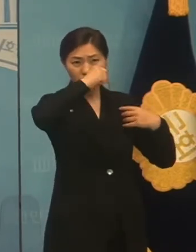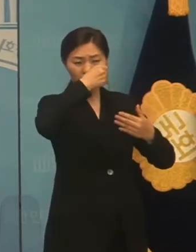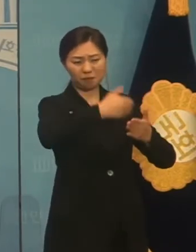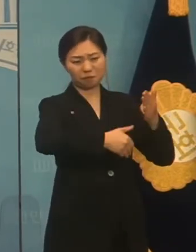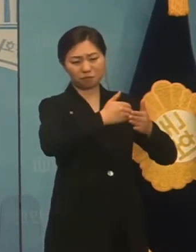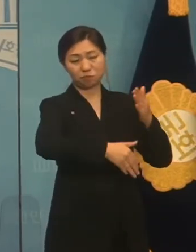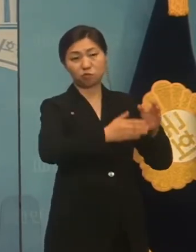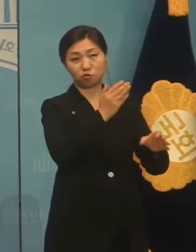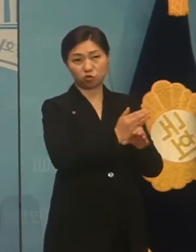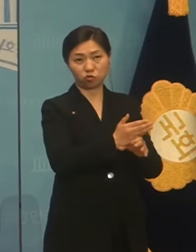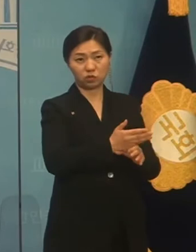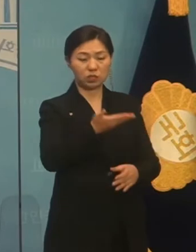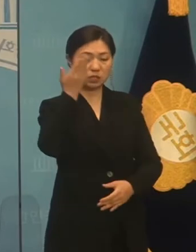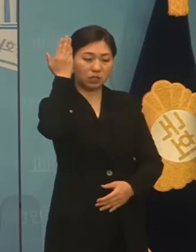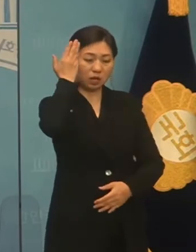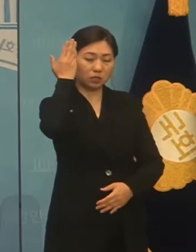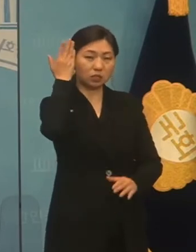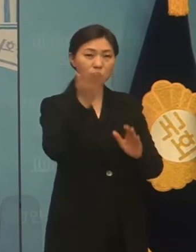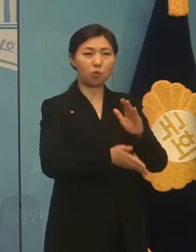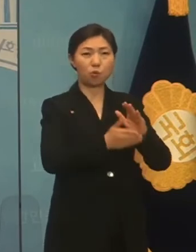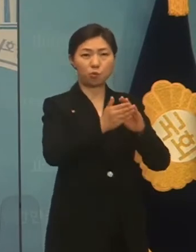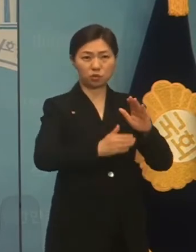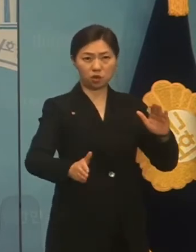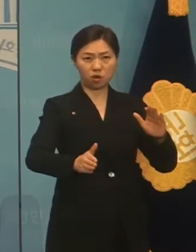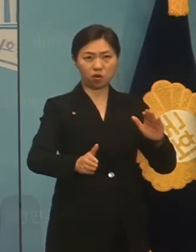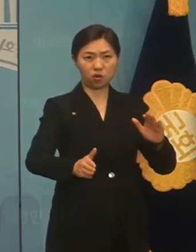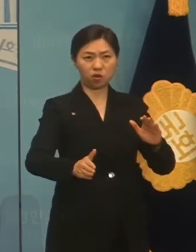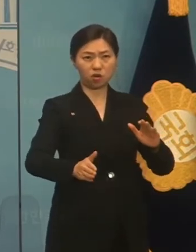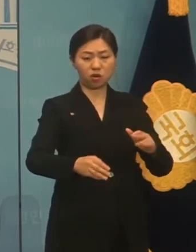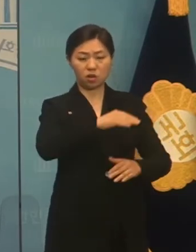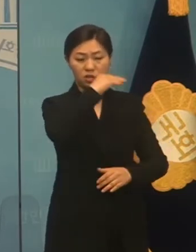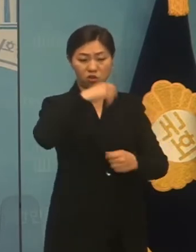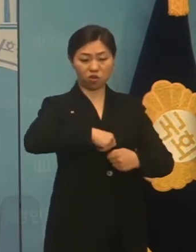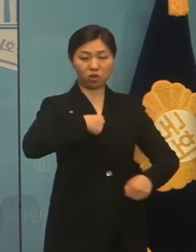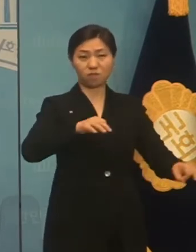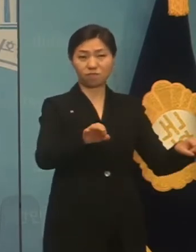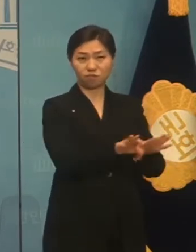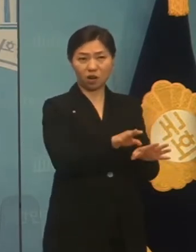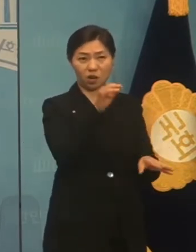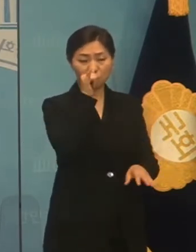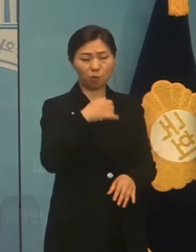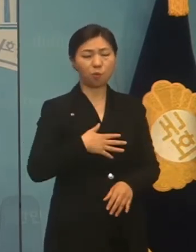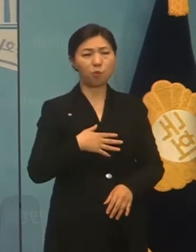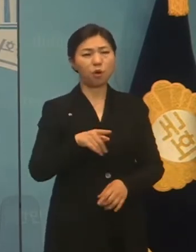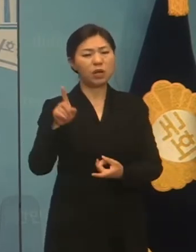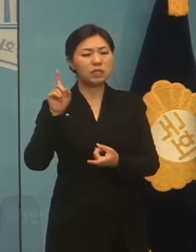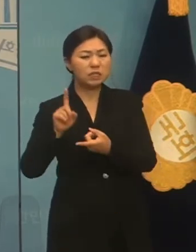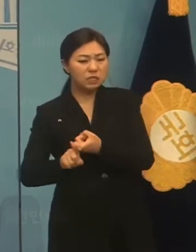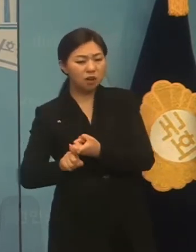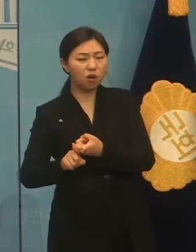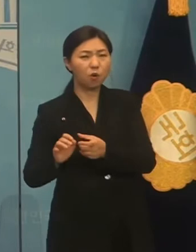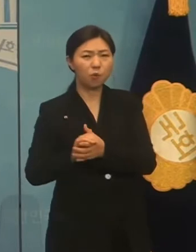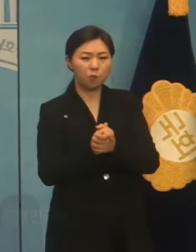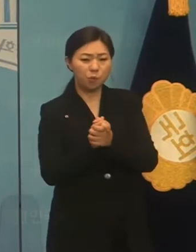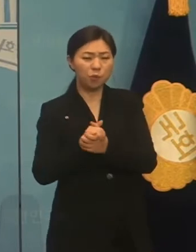상식과 공정과 정의가 사라지고 이념과 진영에 따라 법이 집행되고 있습니다.